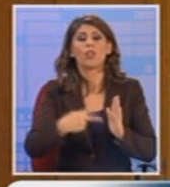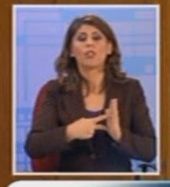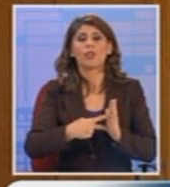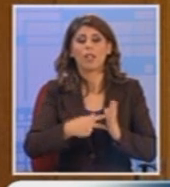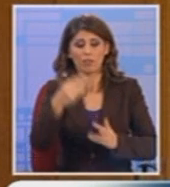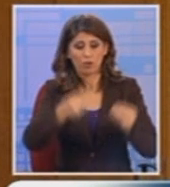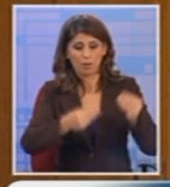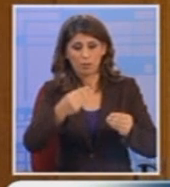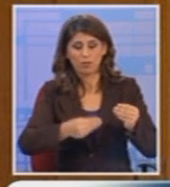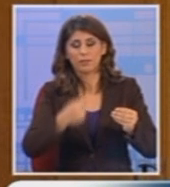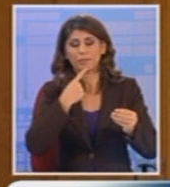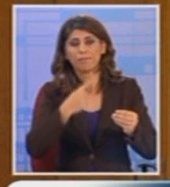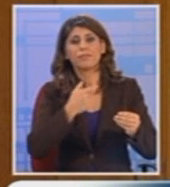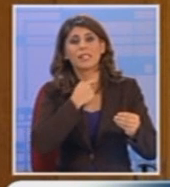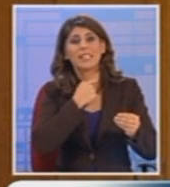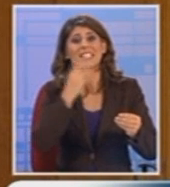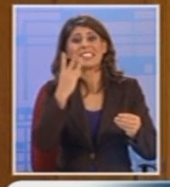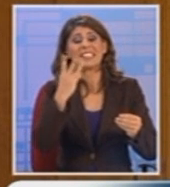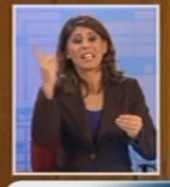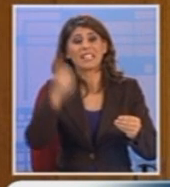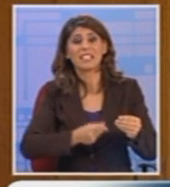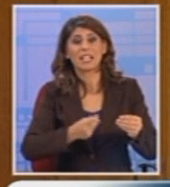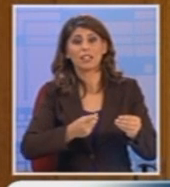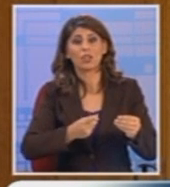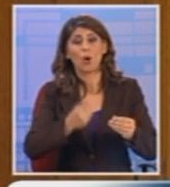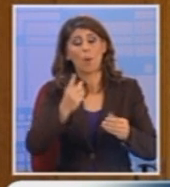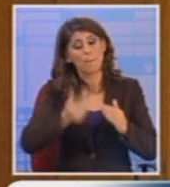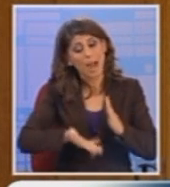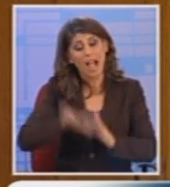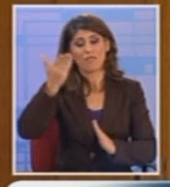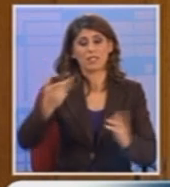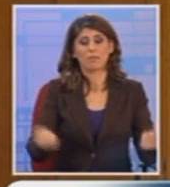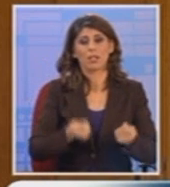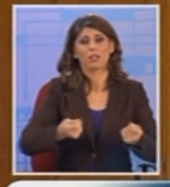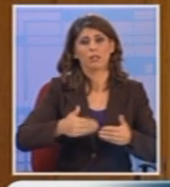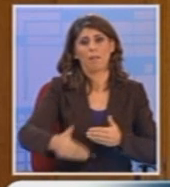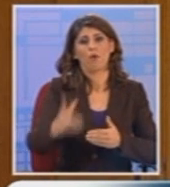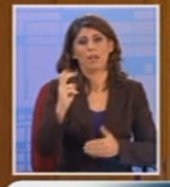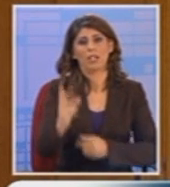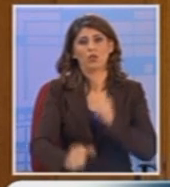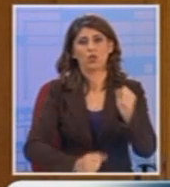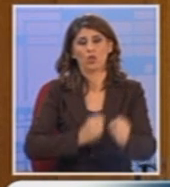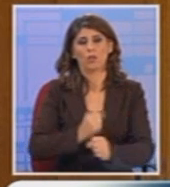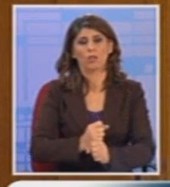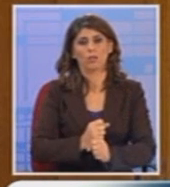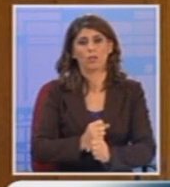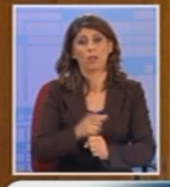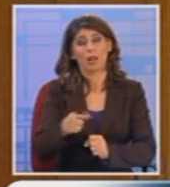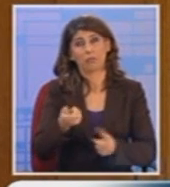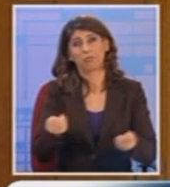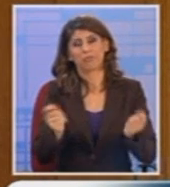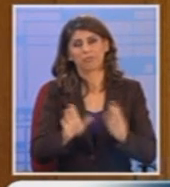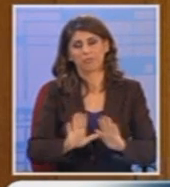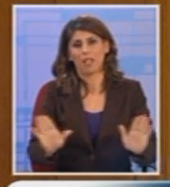έκανα αυτόν τον υπολογισμό και είπα ότι χρειάζεται 3% μέση αύξηση της παραγωγικότητας τα επόμενα 20 χρόνια. Πράγμα που ήταν